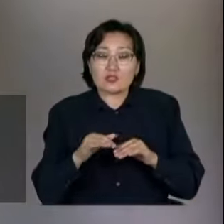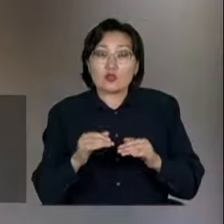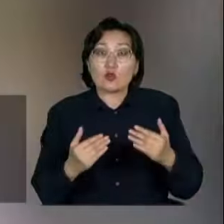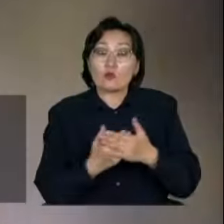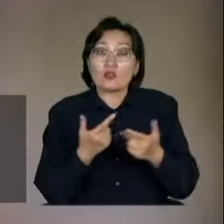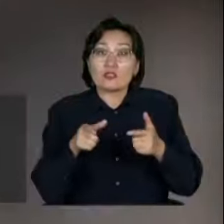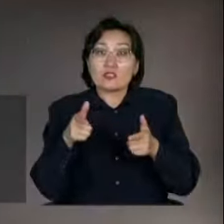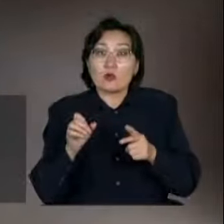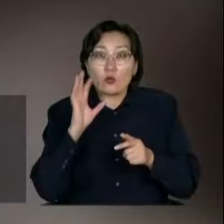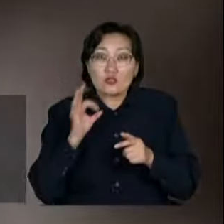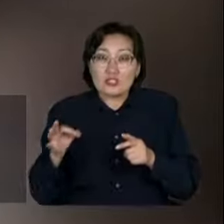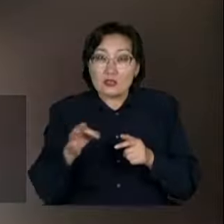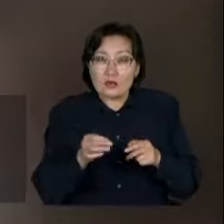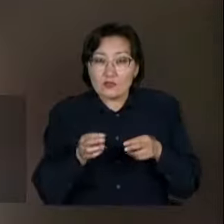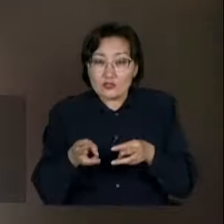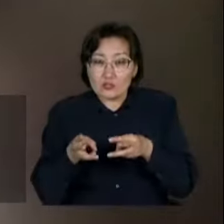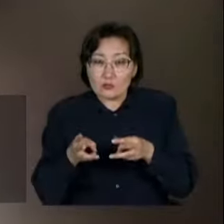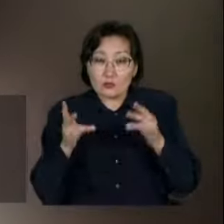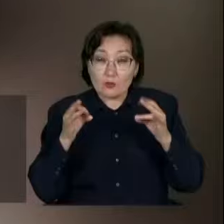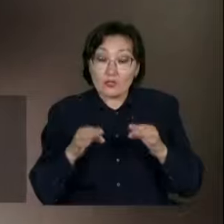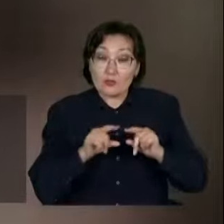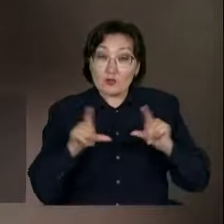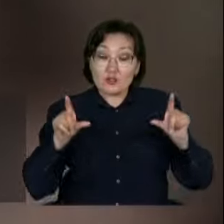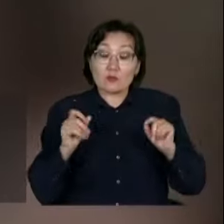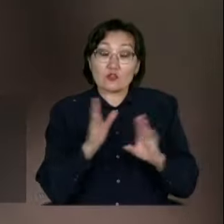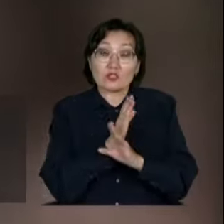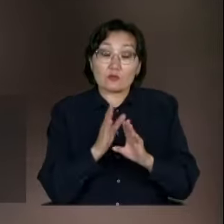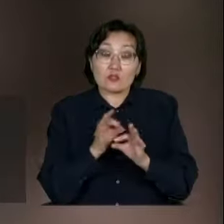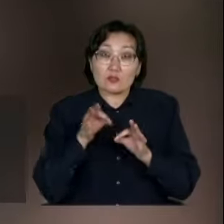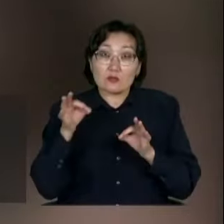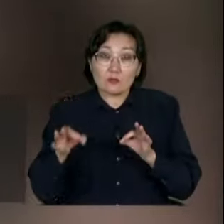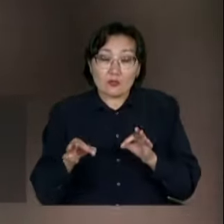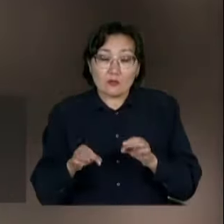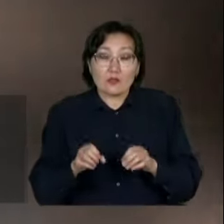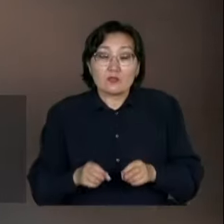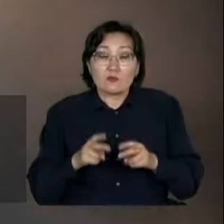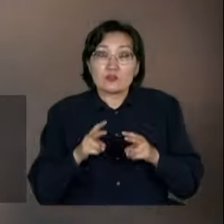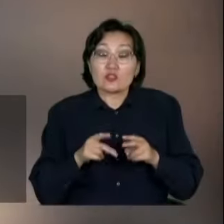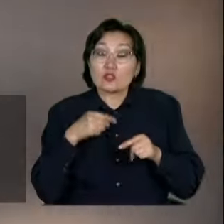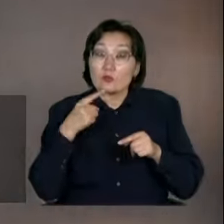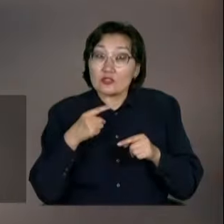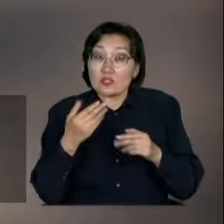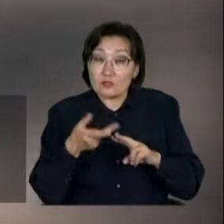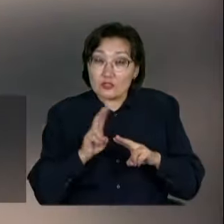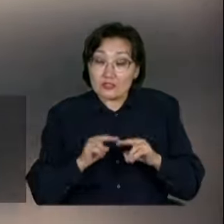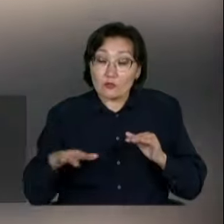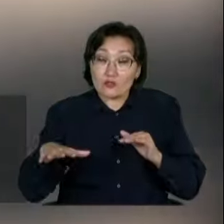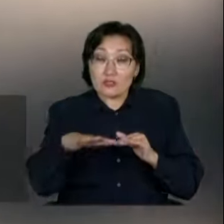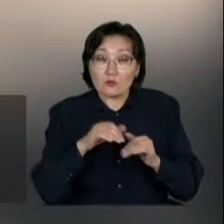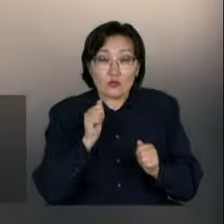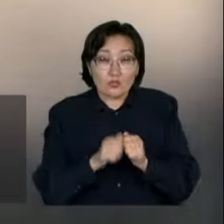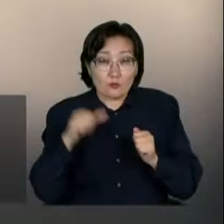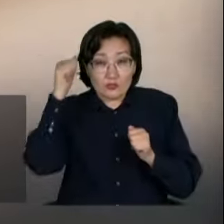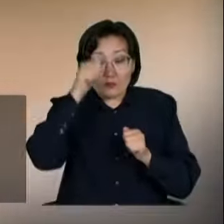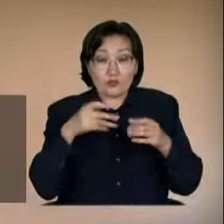где озеро. Однако в департаменте экологии региона развеяли опасения горожан, заявив, что на этом участке каждый